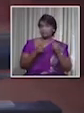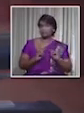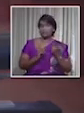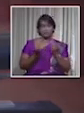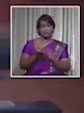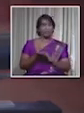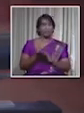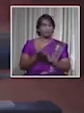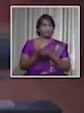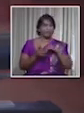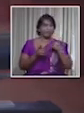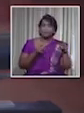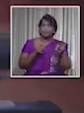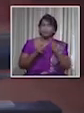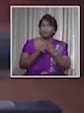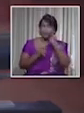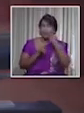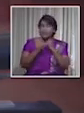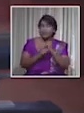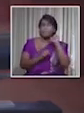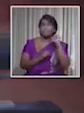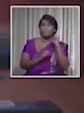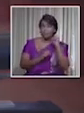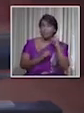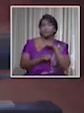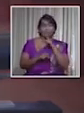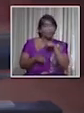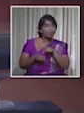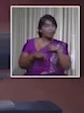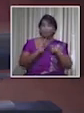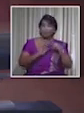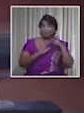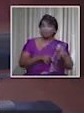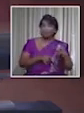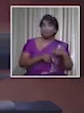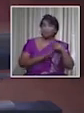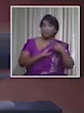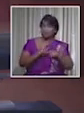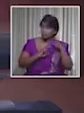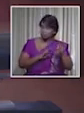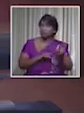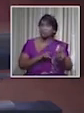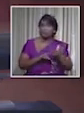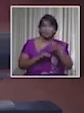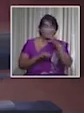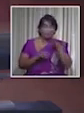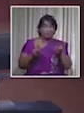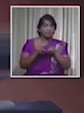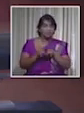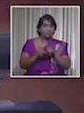තව බැරලෝහයක් තියෙනවා කිලෝග්‍රෑම් එකකට මිලිග්‍රෑම් 50ක් එතකොට මේක අපේ ප්‍රමිතියට තොරයි අපේ රටේ ප්‍රමිතිය තියෙන්නේ ආසනික් තියන්න